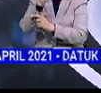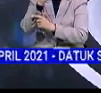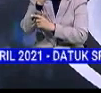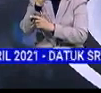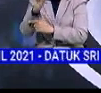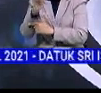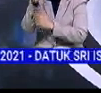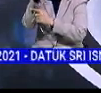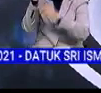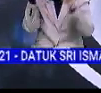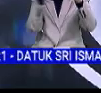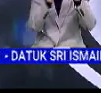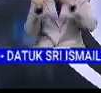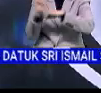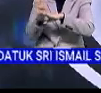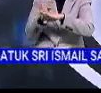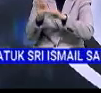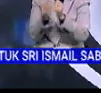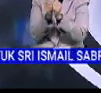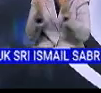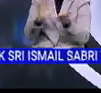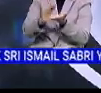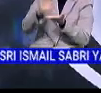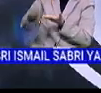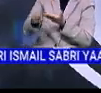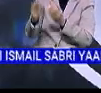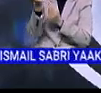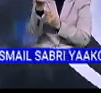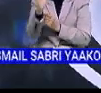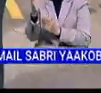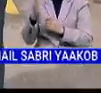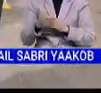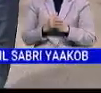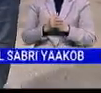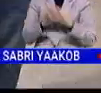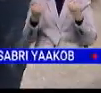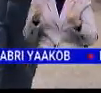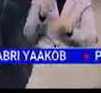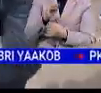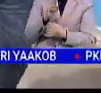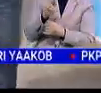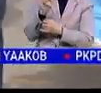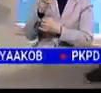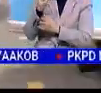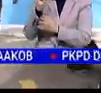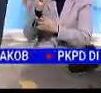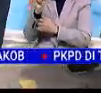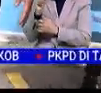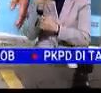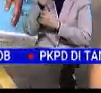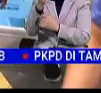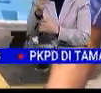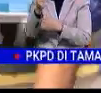matlamat perniagaan tanpa tunai. Menurut Ketua Pegawai Eksekutif Mukmin Pay, Muhammad Yusni Ismail, pihaknya sentiasa bersedia